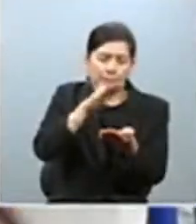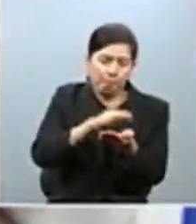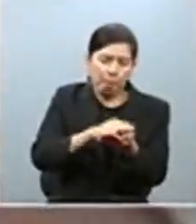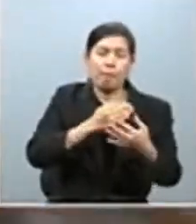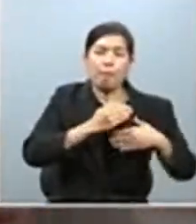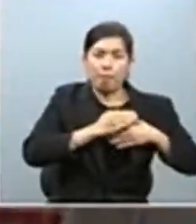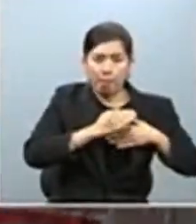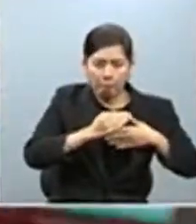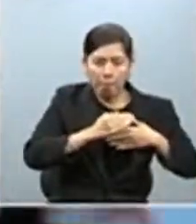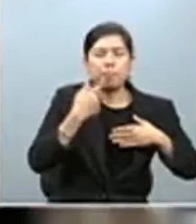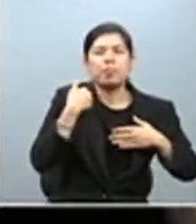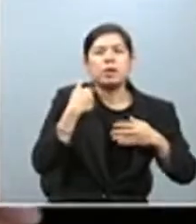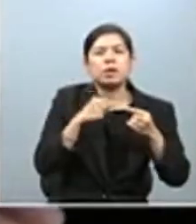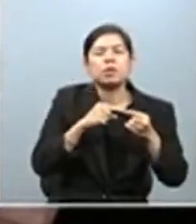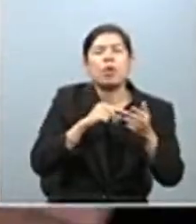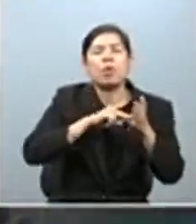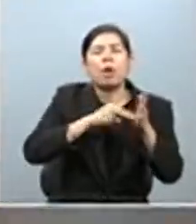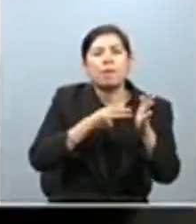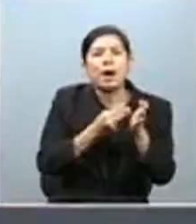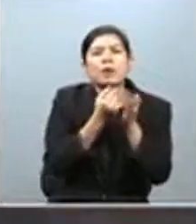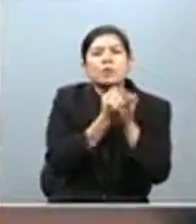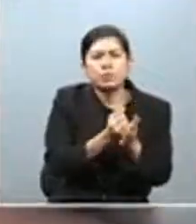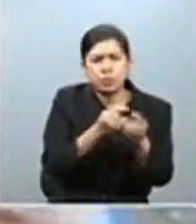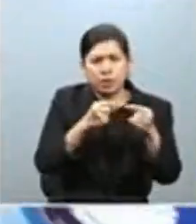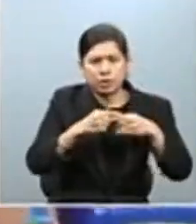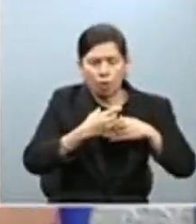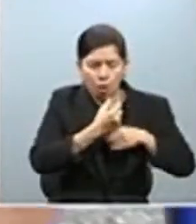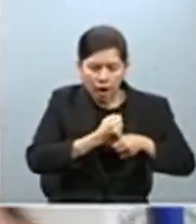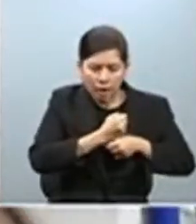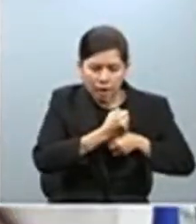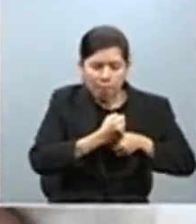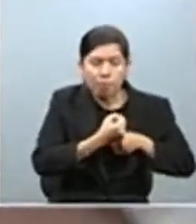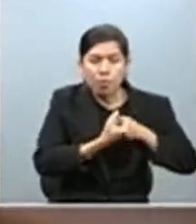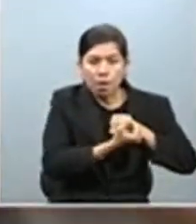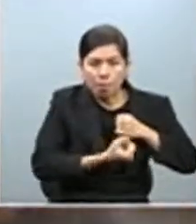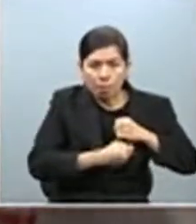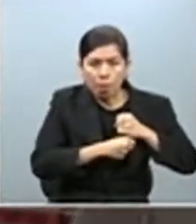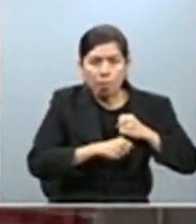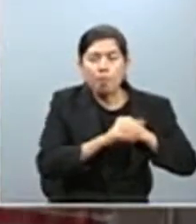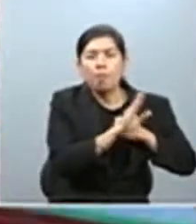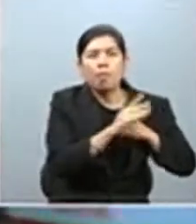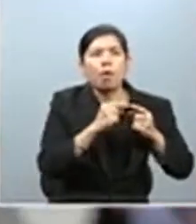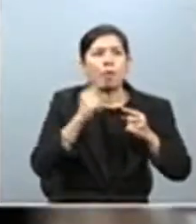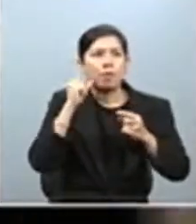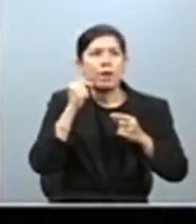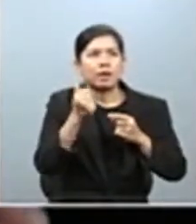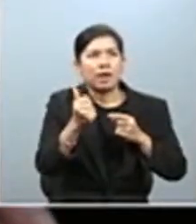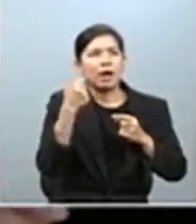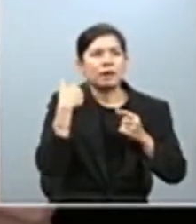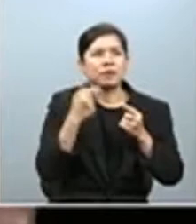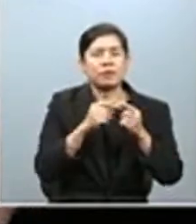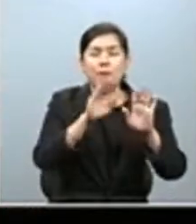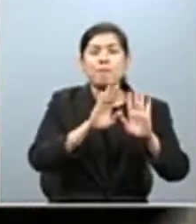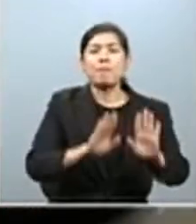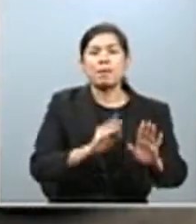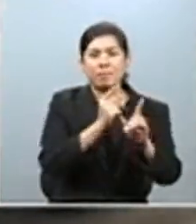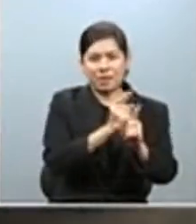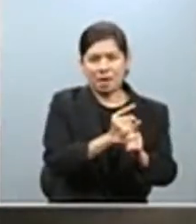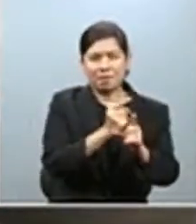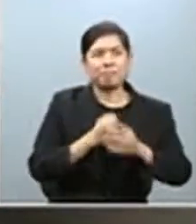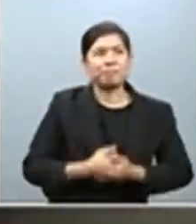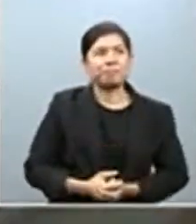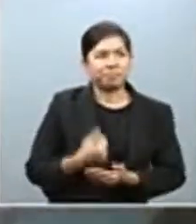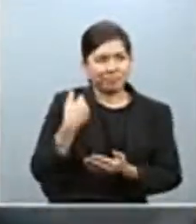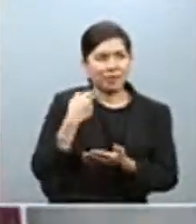ามีตามขนาดเต้าด้วยจ้า อันนี้ไห่เล็กอันนี้ไห่กลาง อันนี้ไห่ใหญ ่ได้รางวัลมาแล้ว